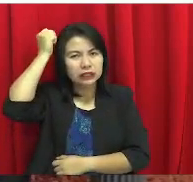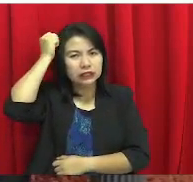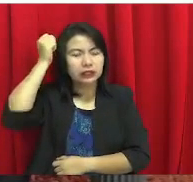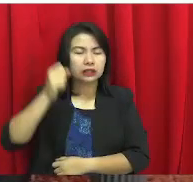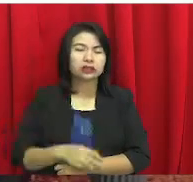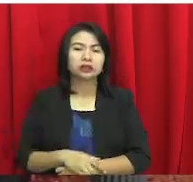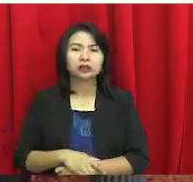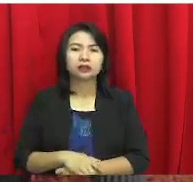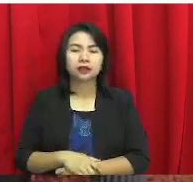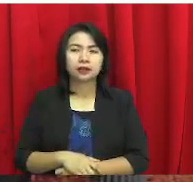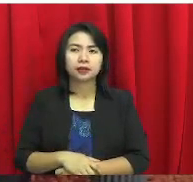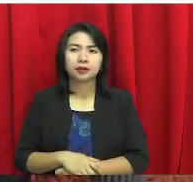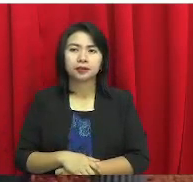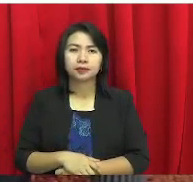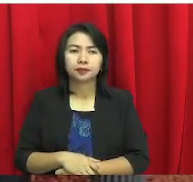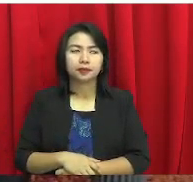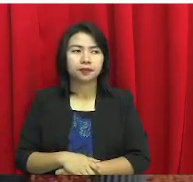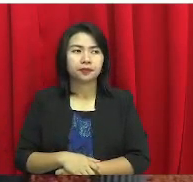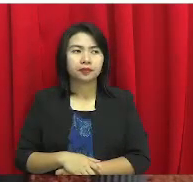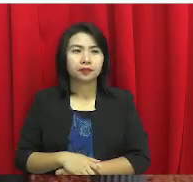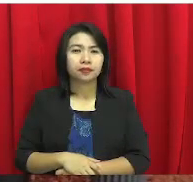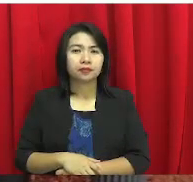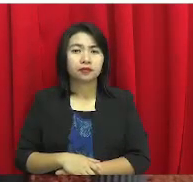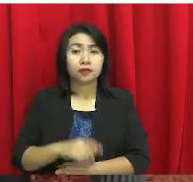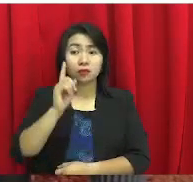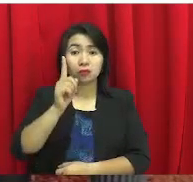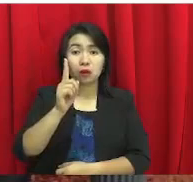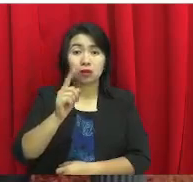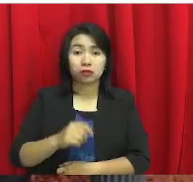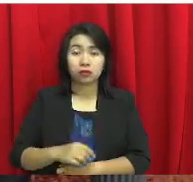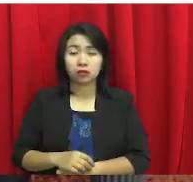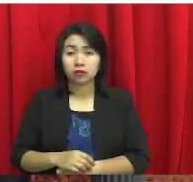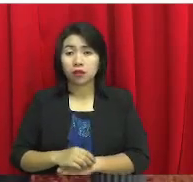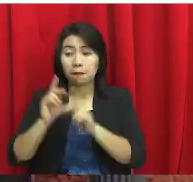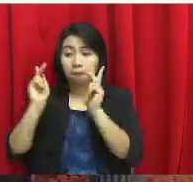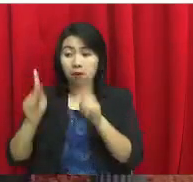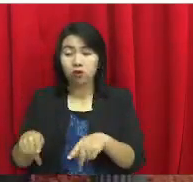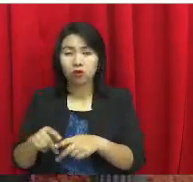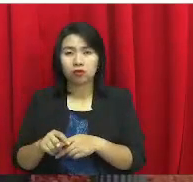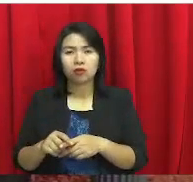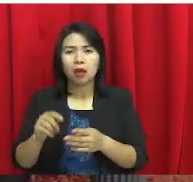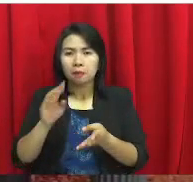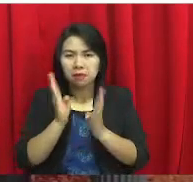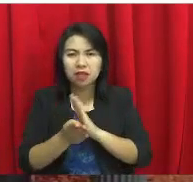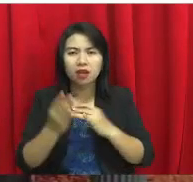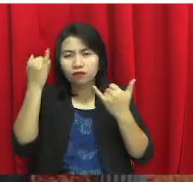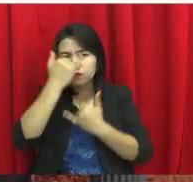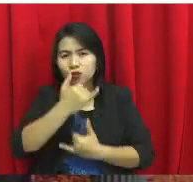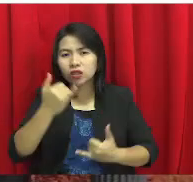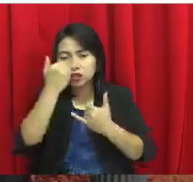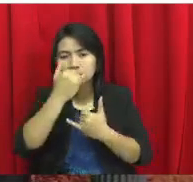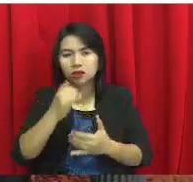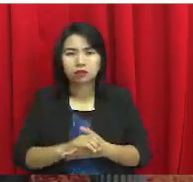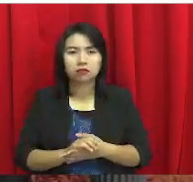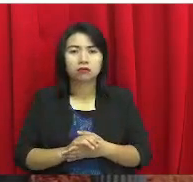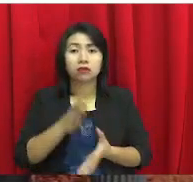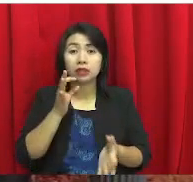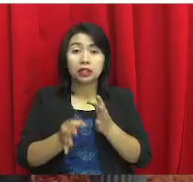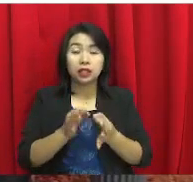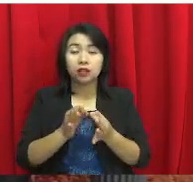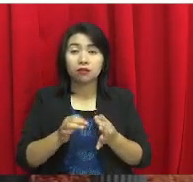Magmumukha tayong parang isang tao na nag-want foolish. We will just make ourselves foolish.